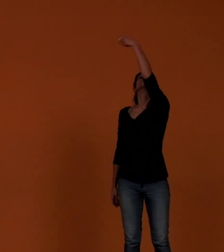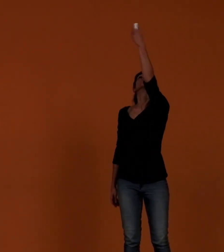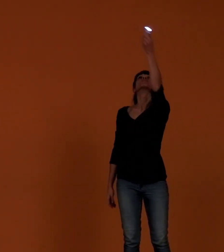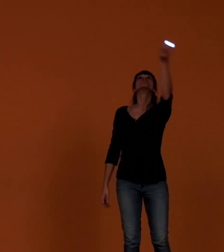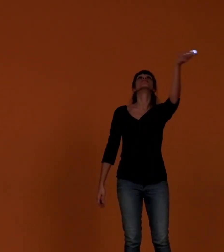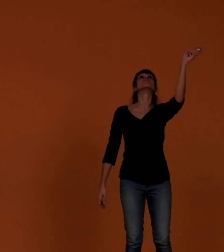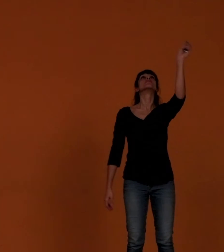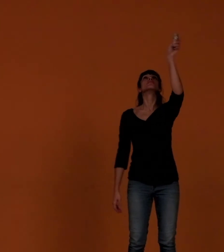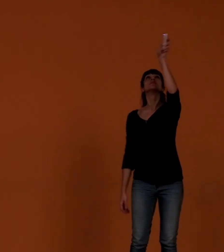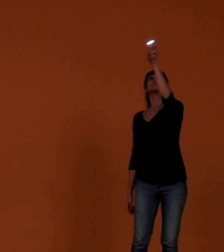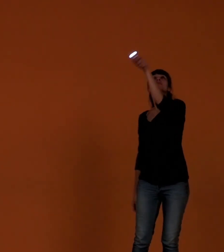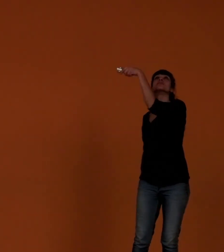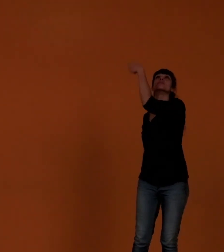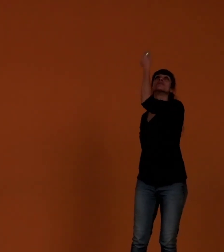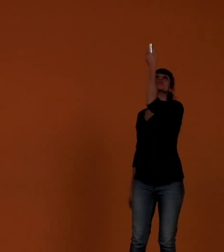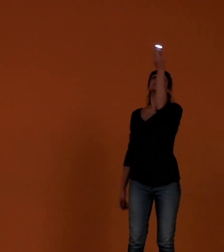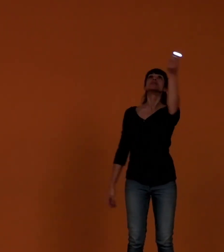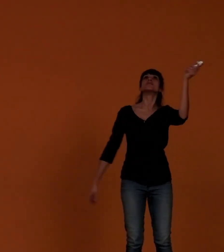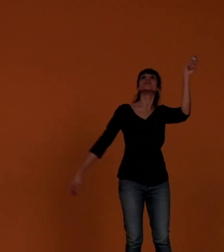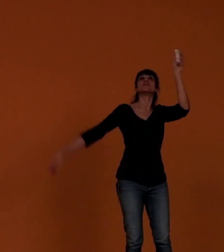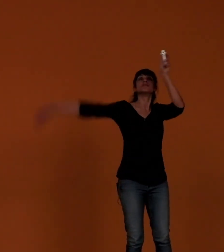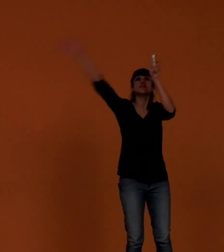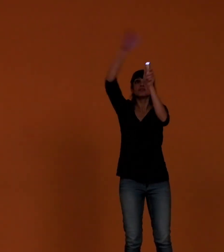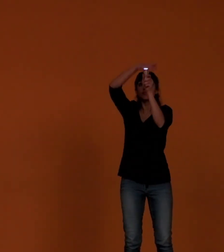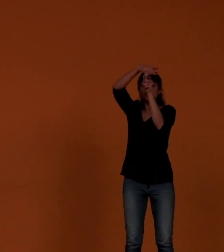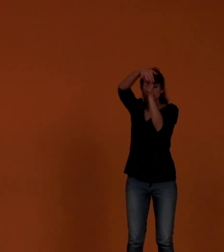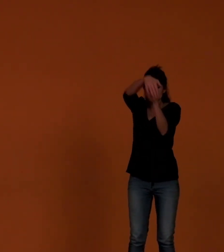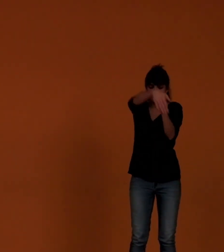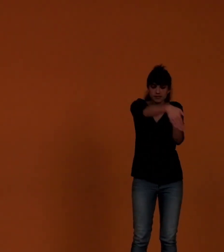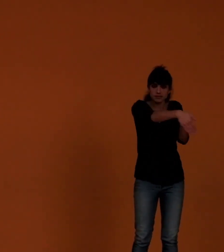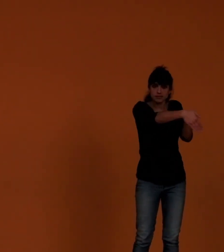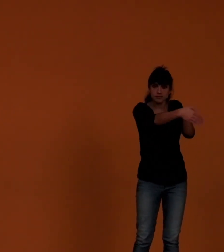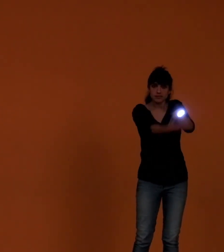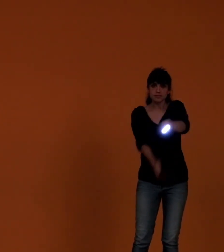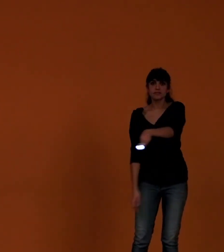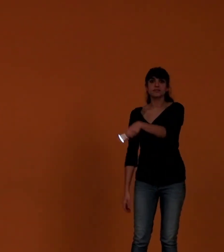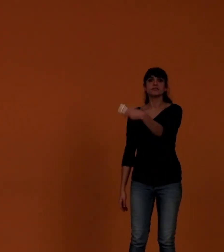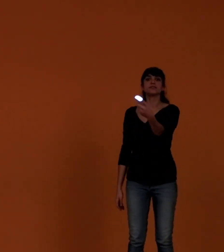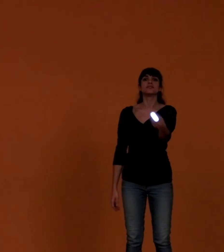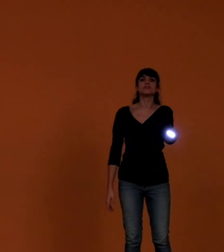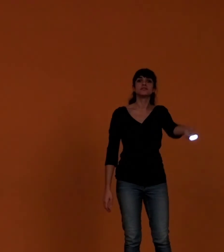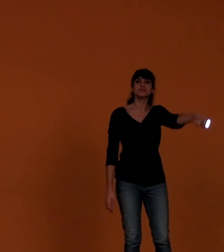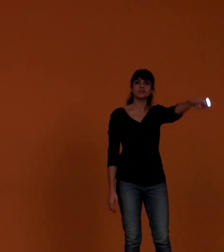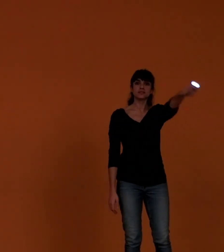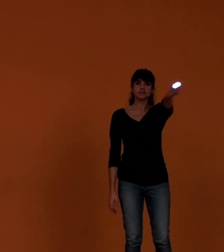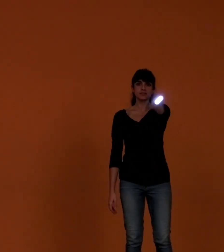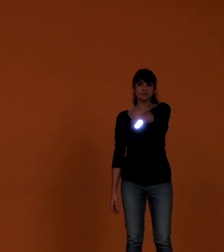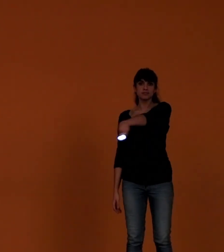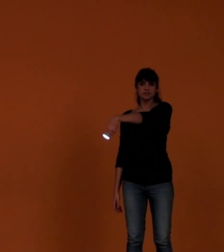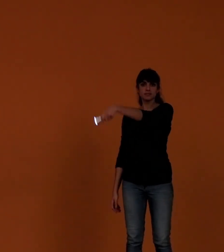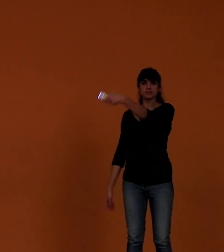estels brillen avui més que mai. Bona nit, ja és l'hora d